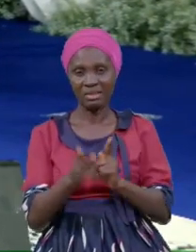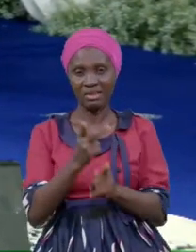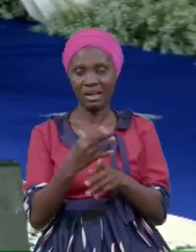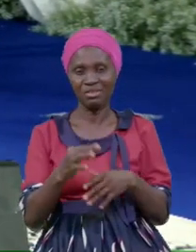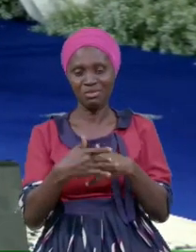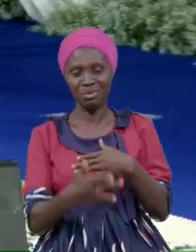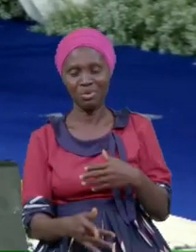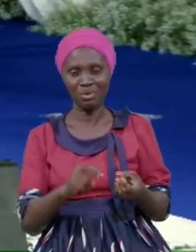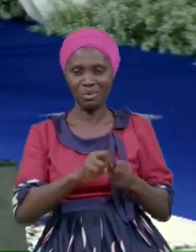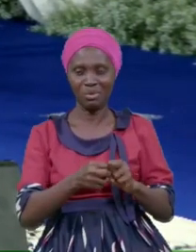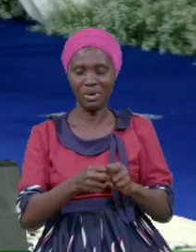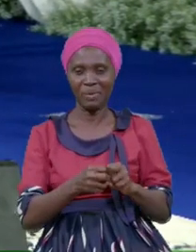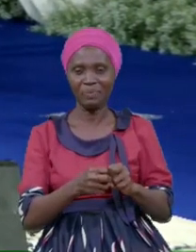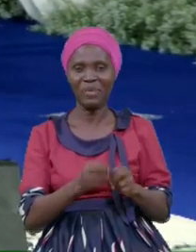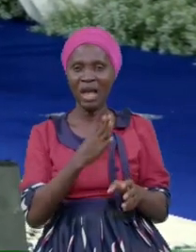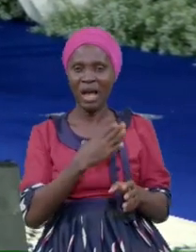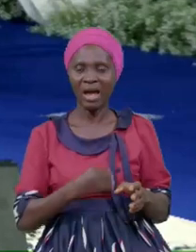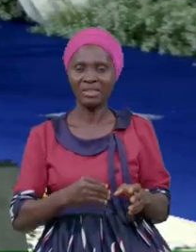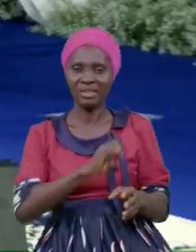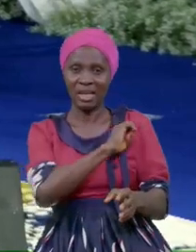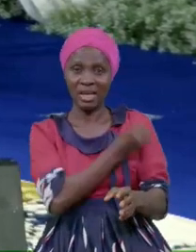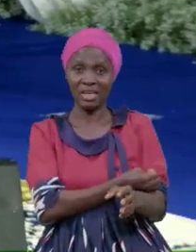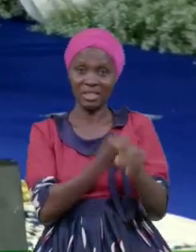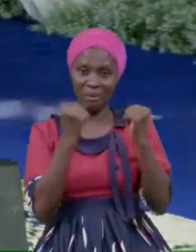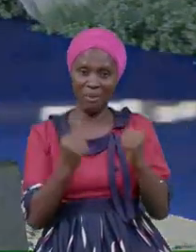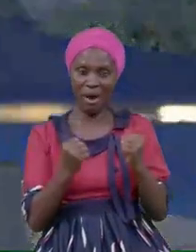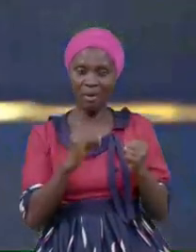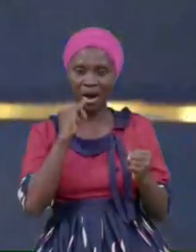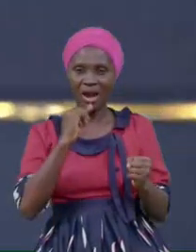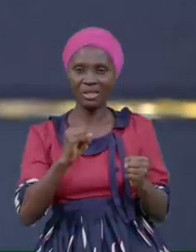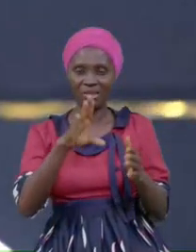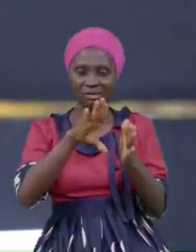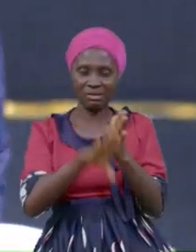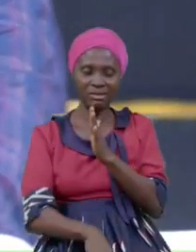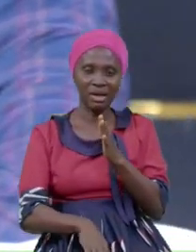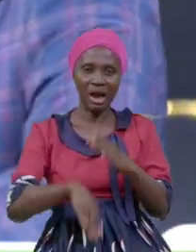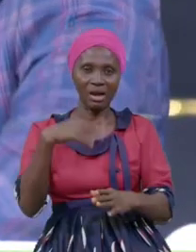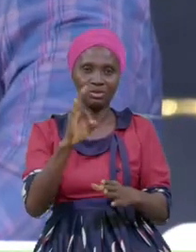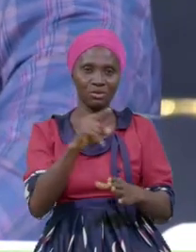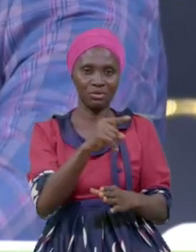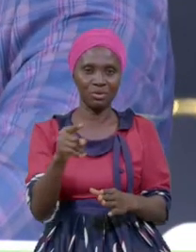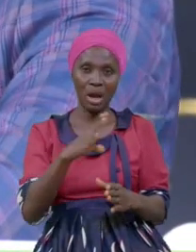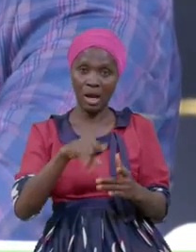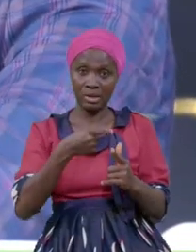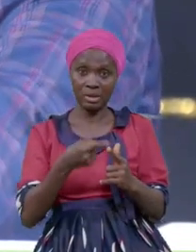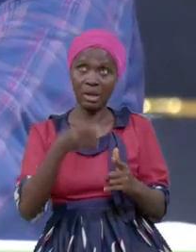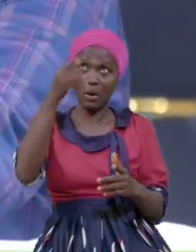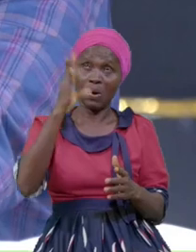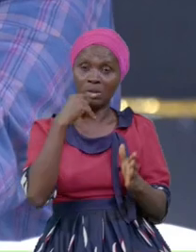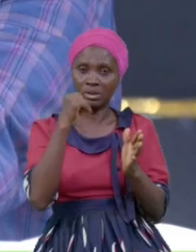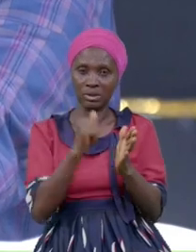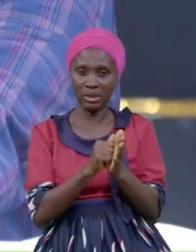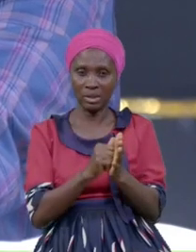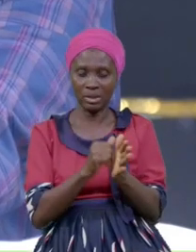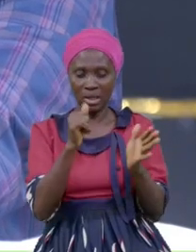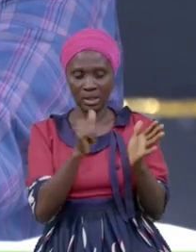d'effusion de sang et l'énergie est arrachée de votre vie. Et Dieu dit que c'est mon